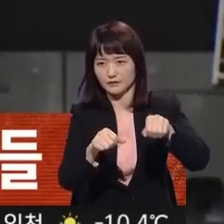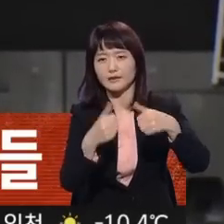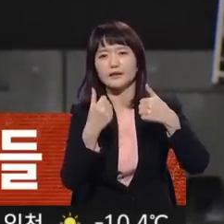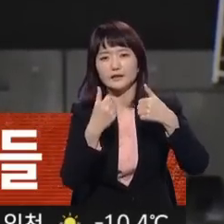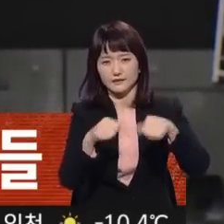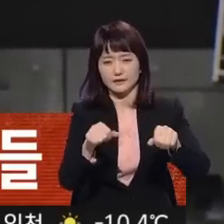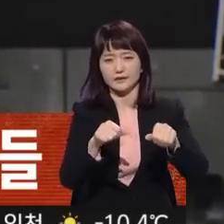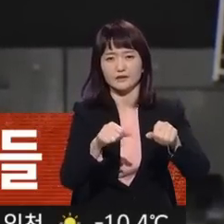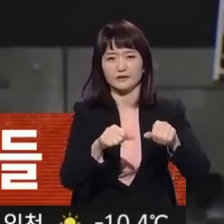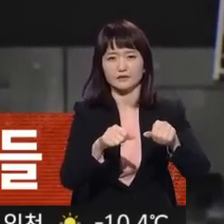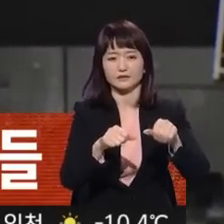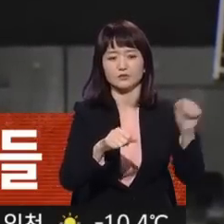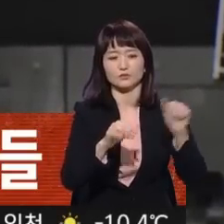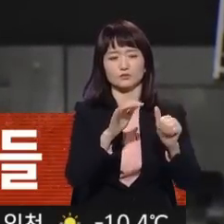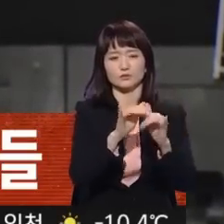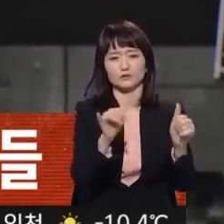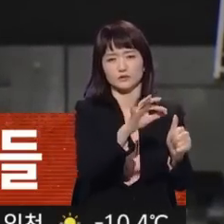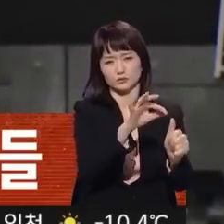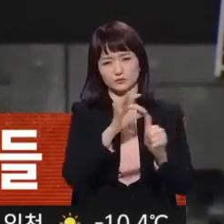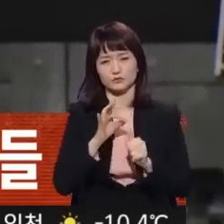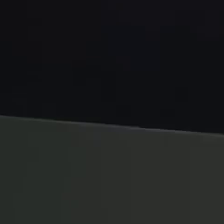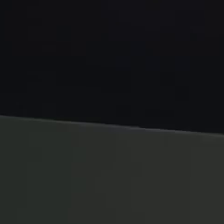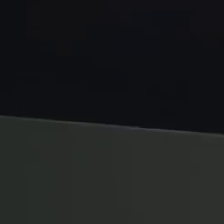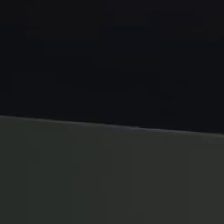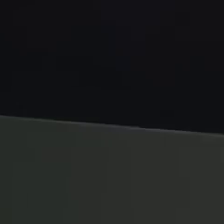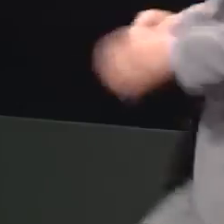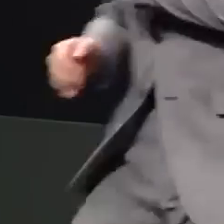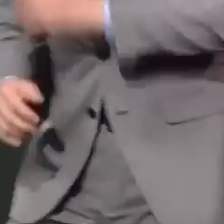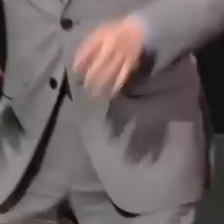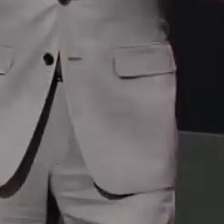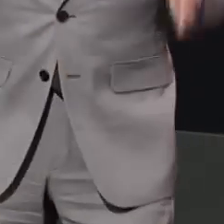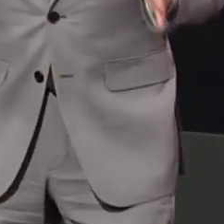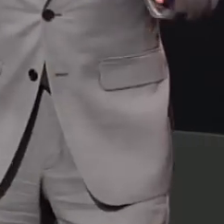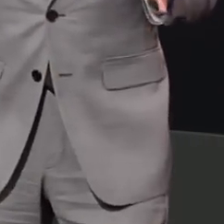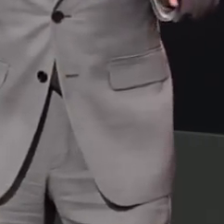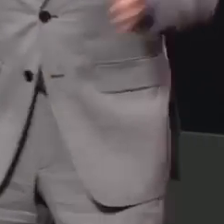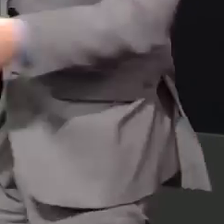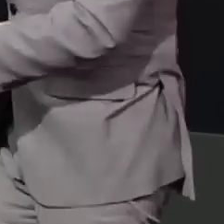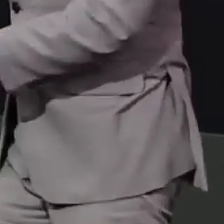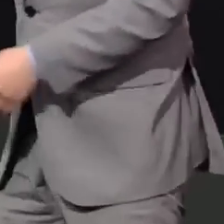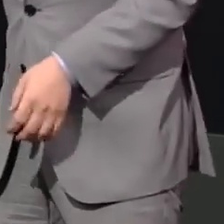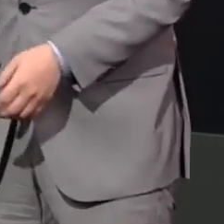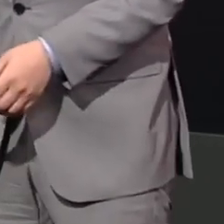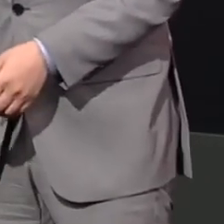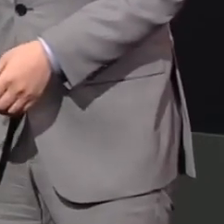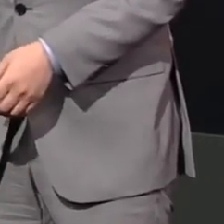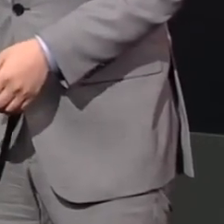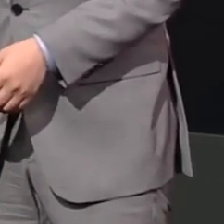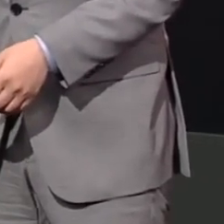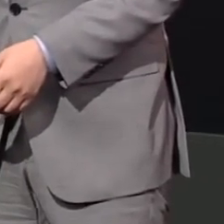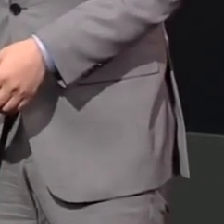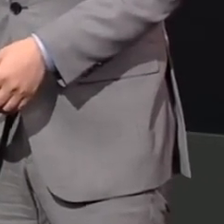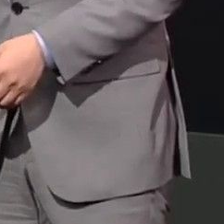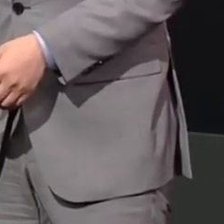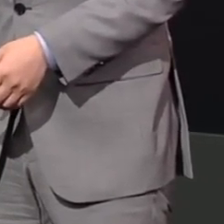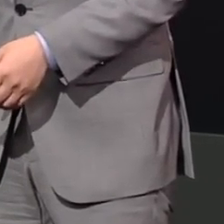저분들에게 정말 박수를 보내드립니다. 알겠습니다. 아직 안 끝났습니다. 이거 눌러주세요.